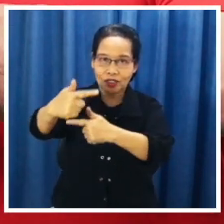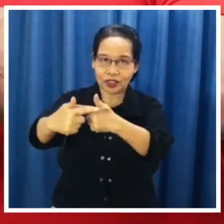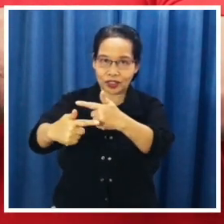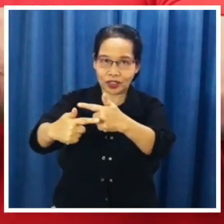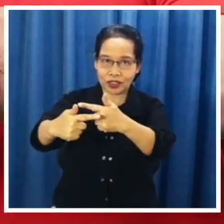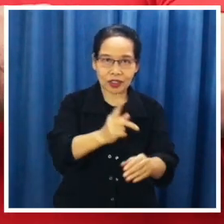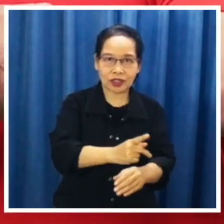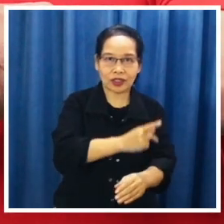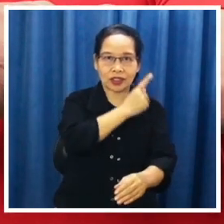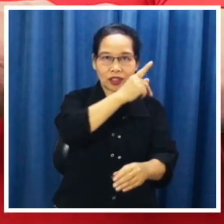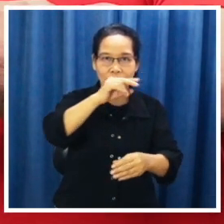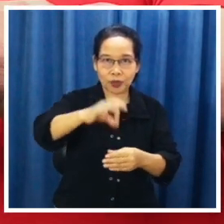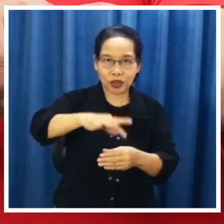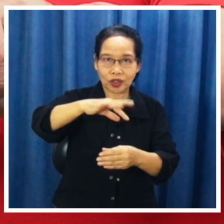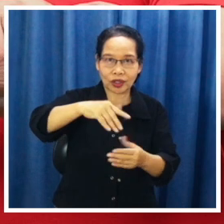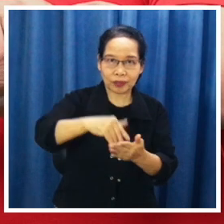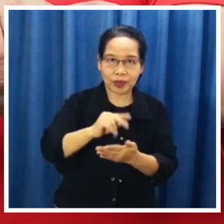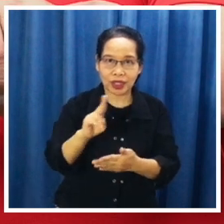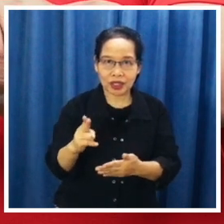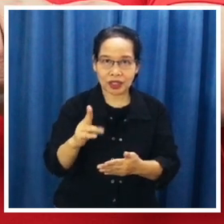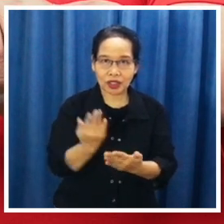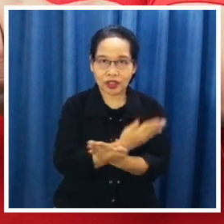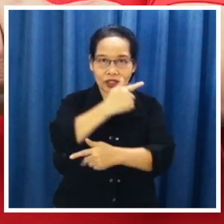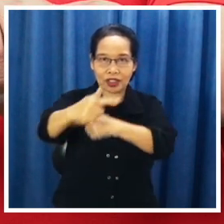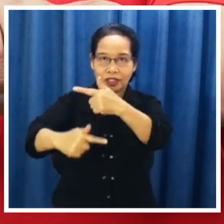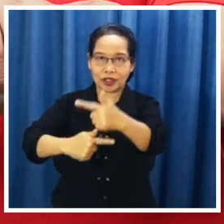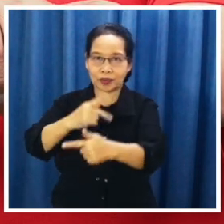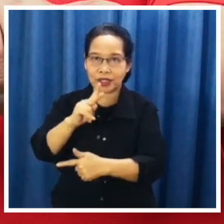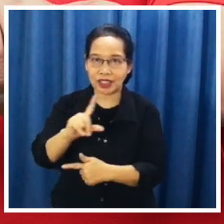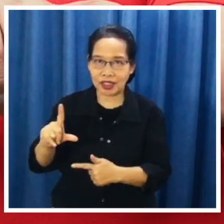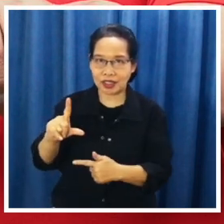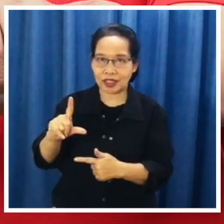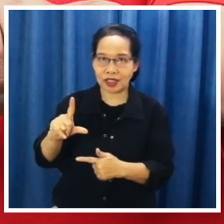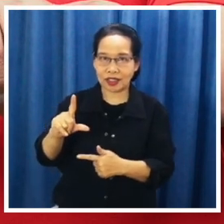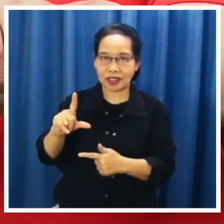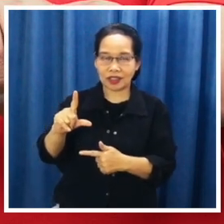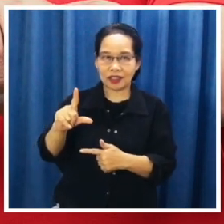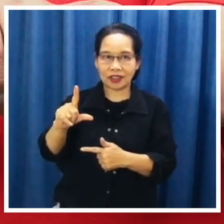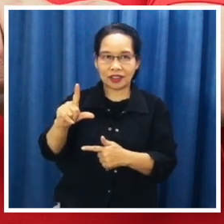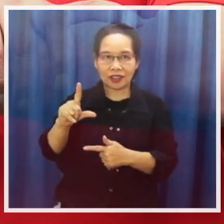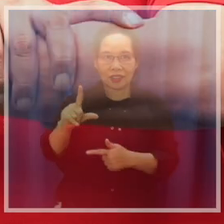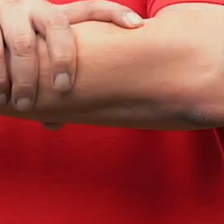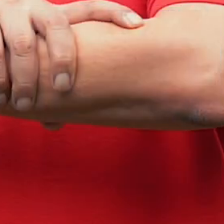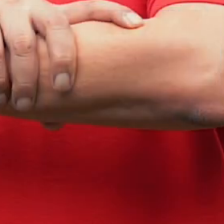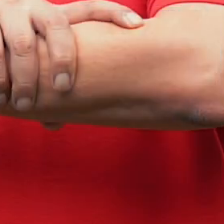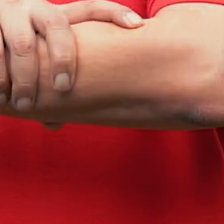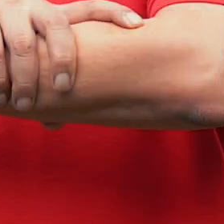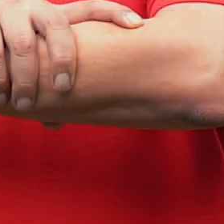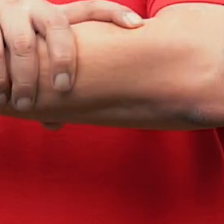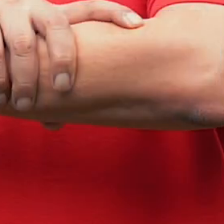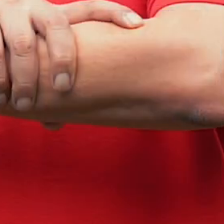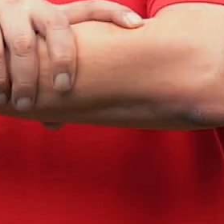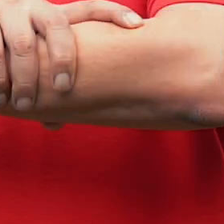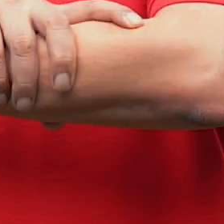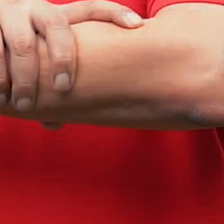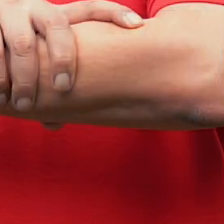Bagong henerasyon. Iboto muli sa party list number 35, BH. Bagong henerasyon, party list